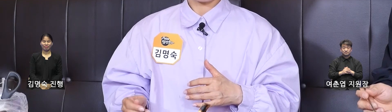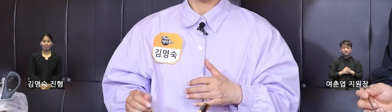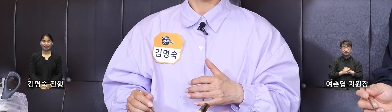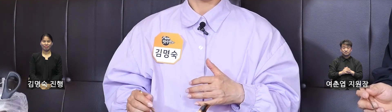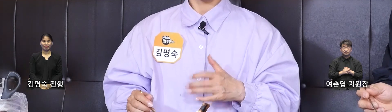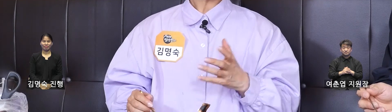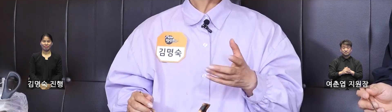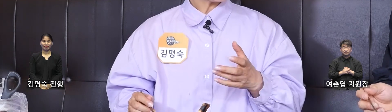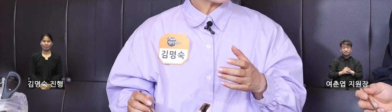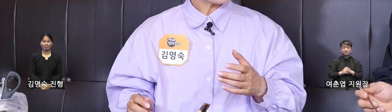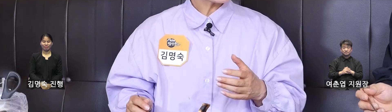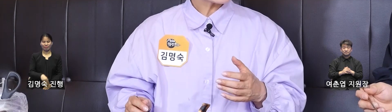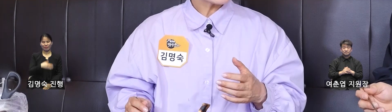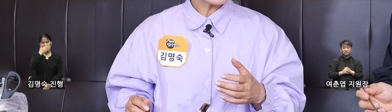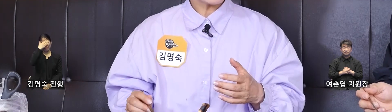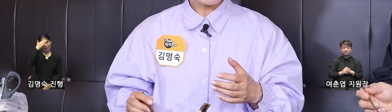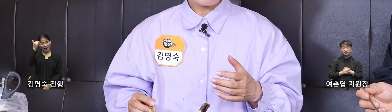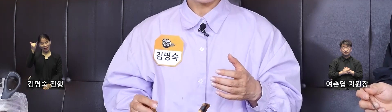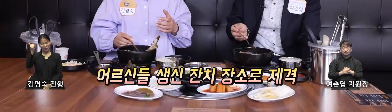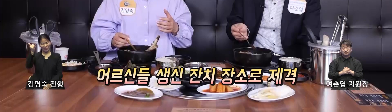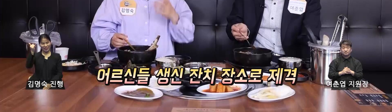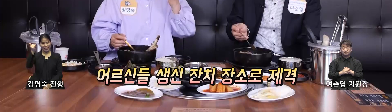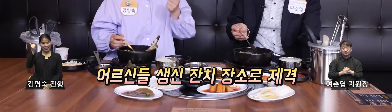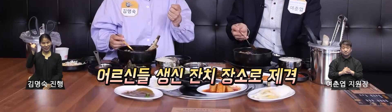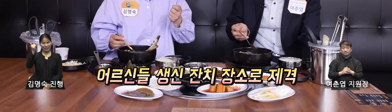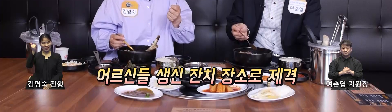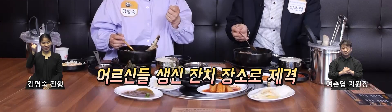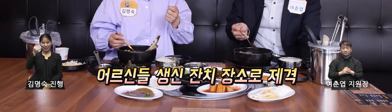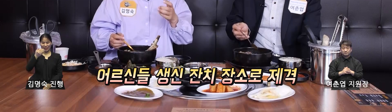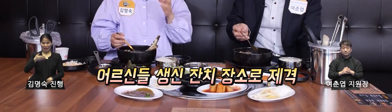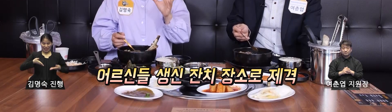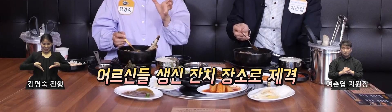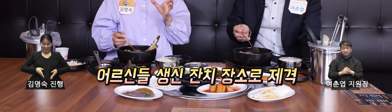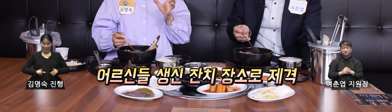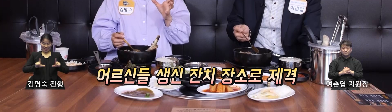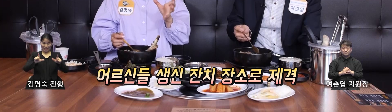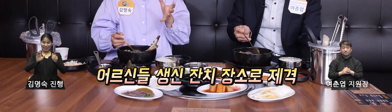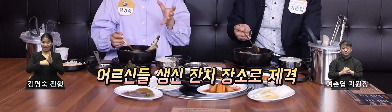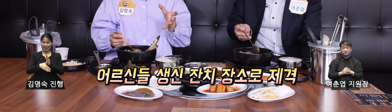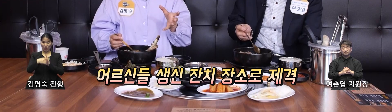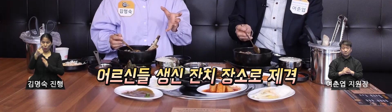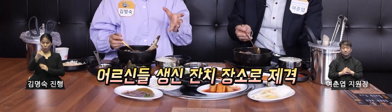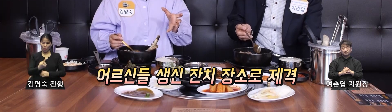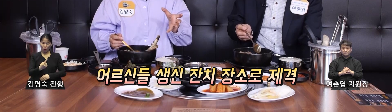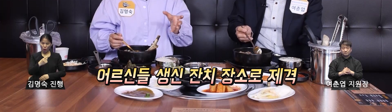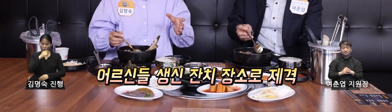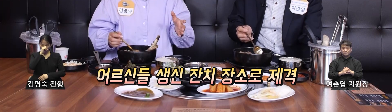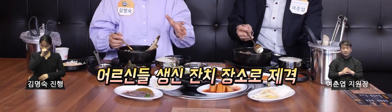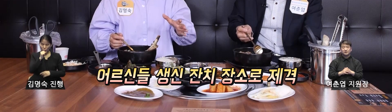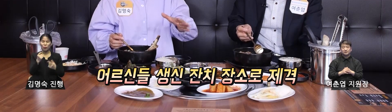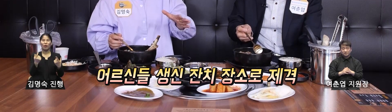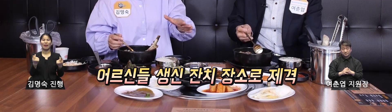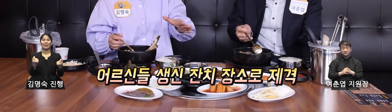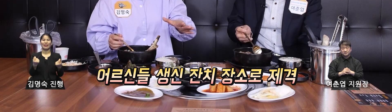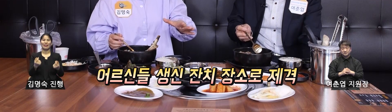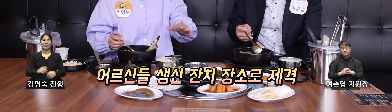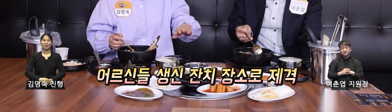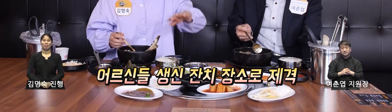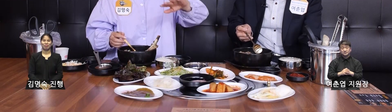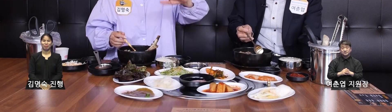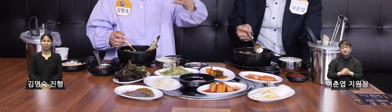이제 할머니 할아버지 생신 요런 때 오면 참 좋을 것 같아요.